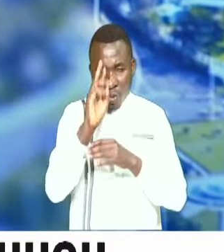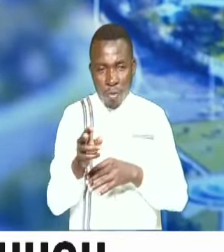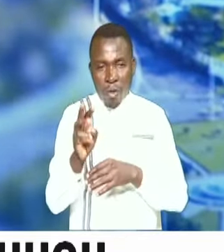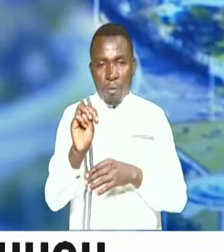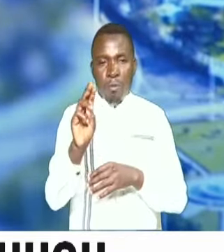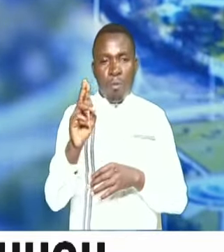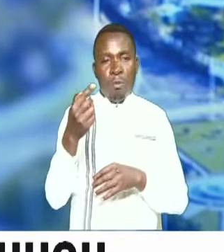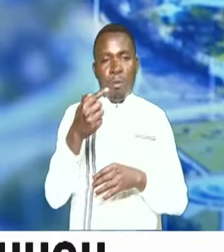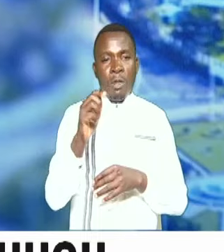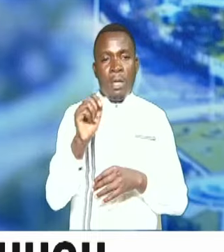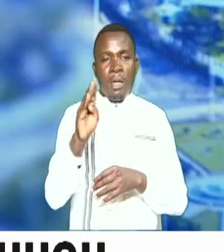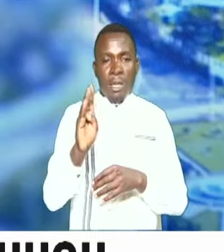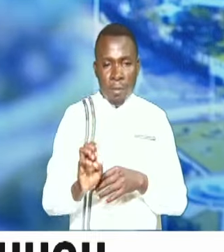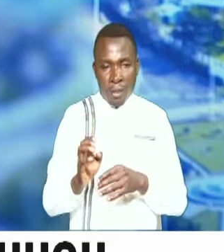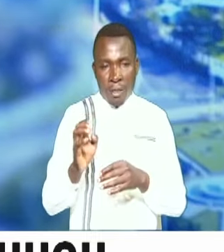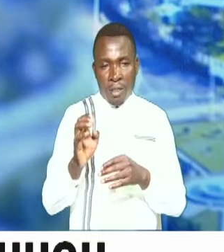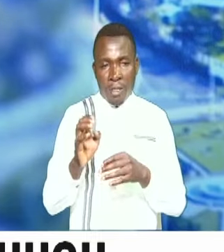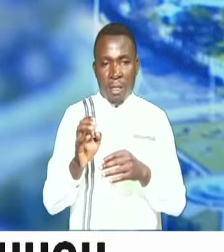Kwizera